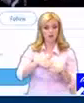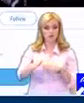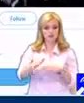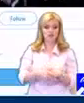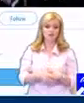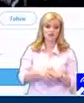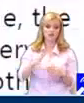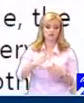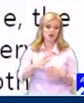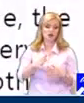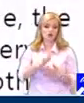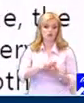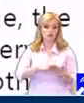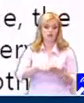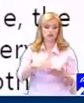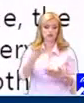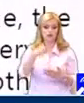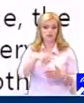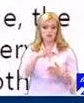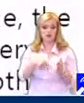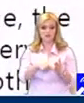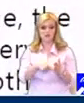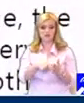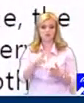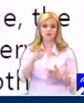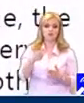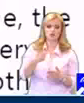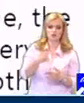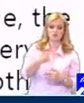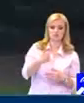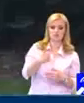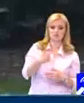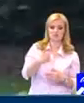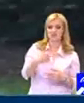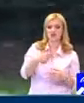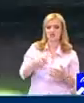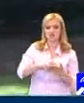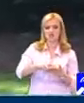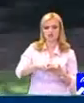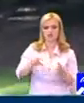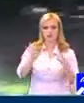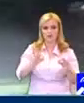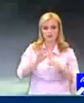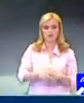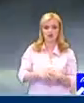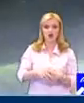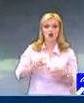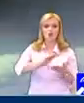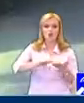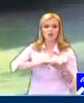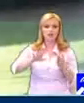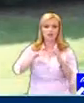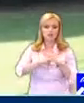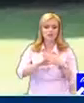a se grația și continuă întrebându-se: dar de ce să fac asta când nu am nimic să-mi reproșez? Mesajul este postat în legătură